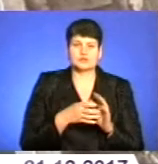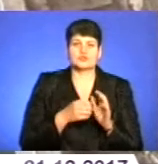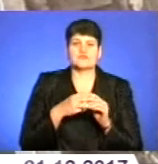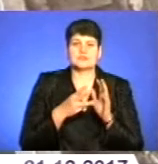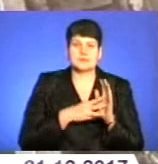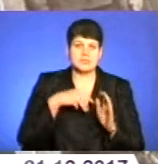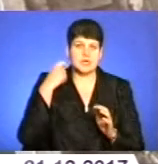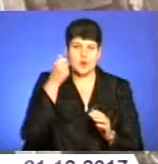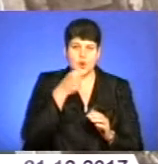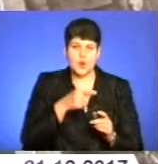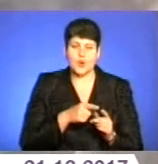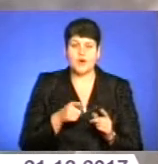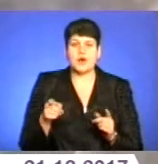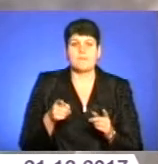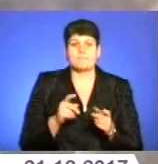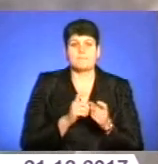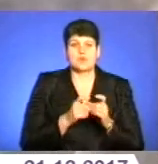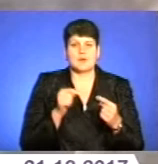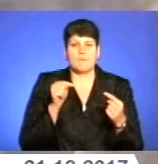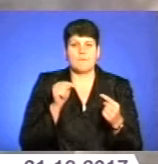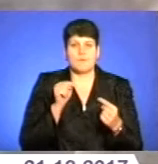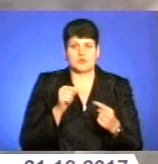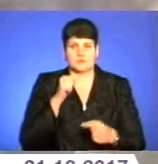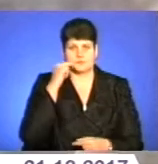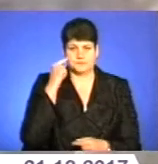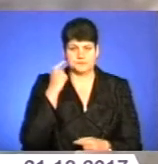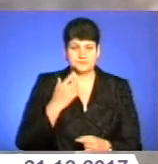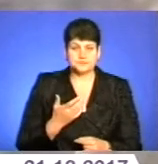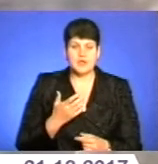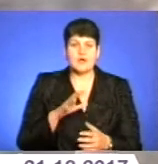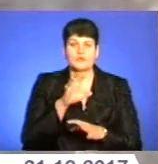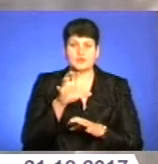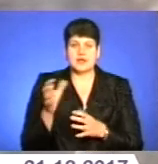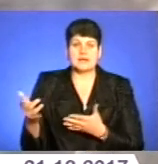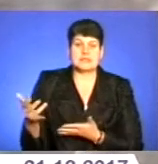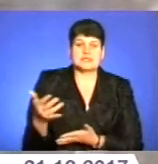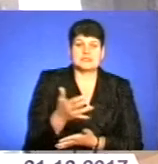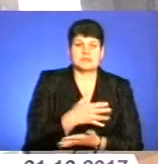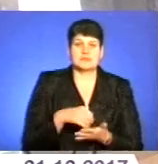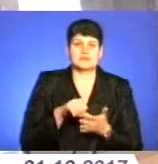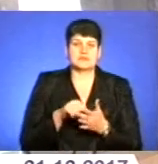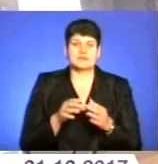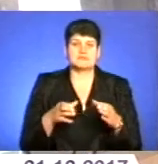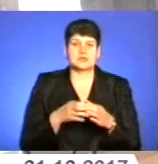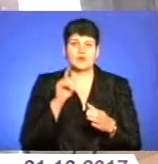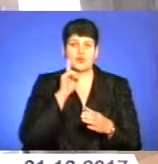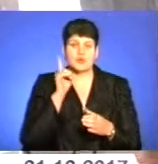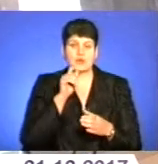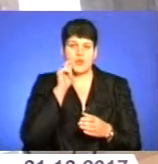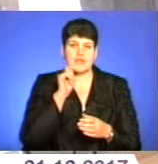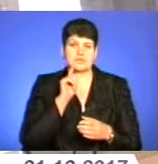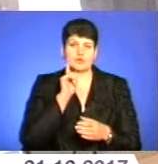1914-1918 роках боролися проти російського війська. Фотографії зібрані представниками спілки української молоді. Частину